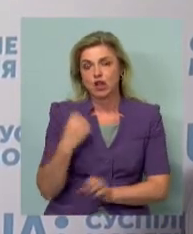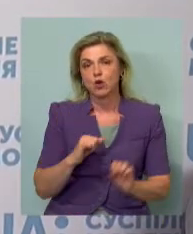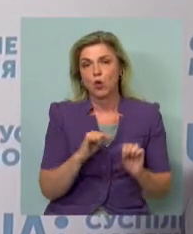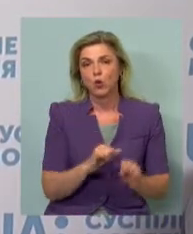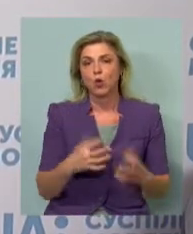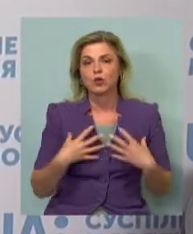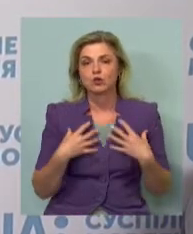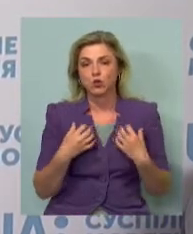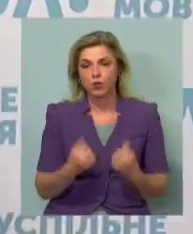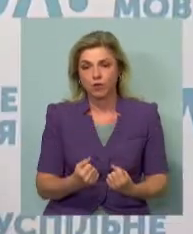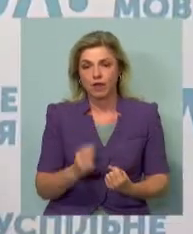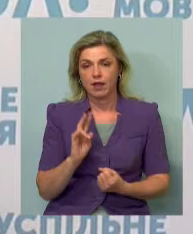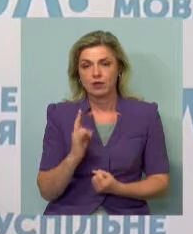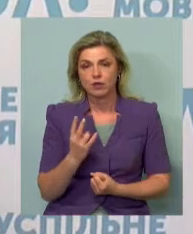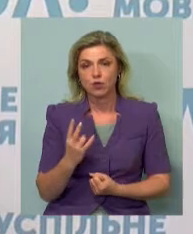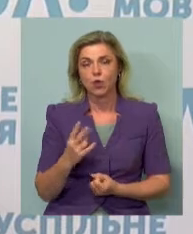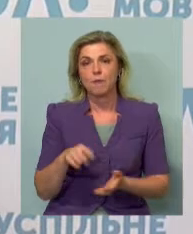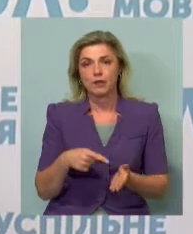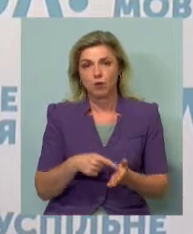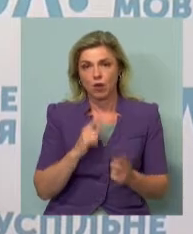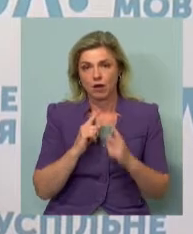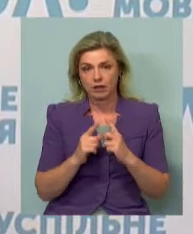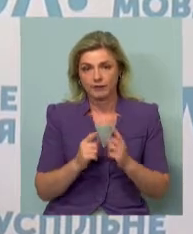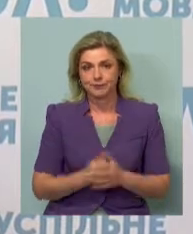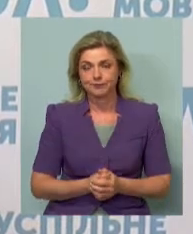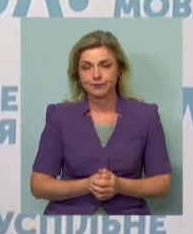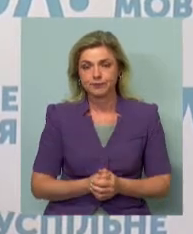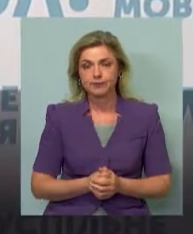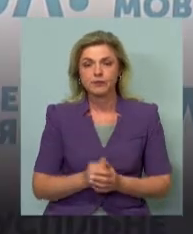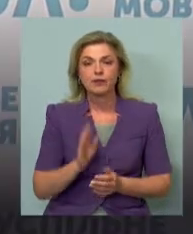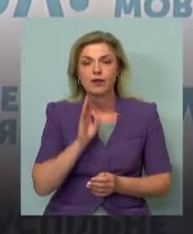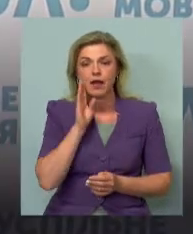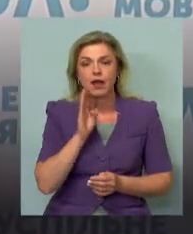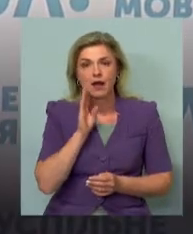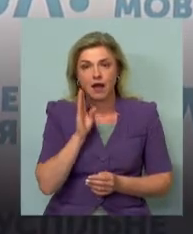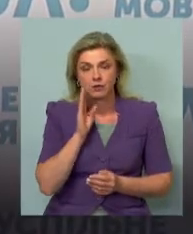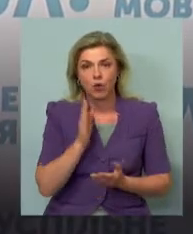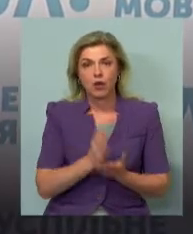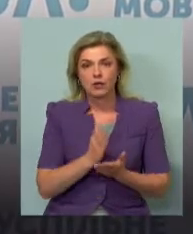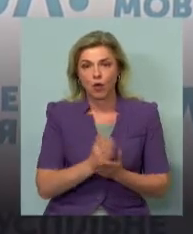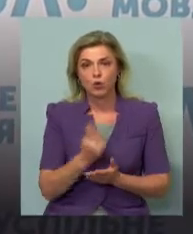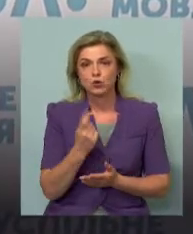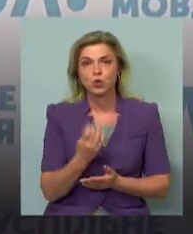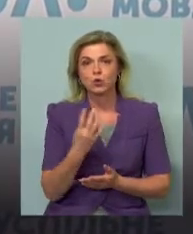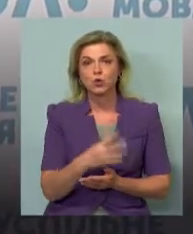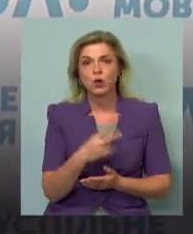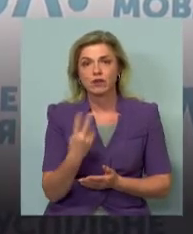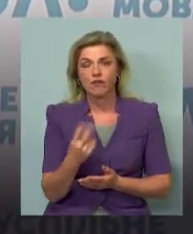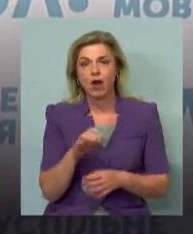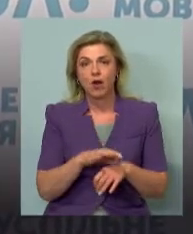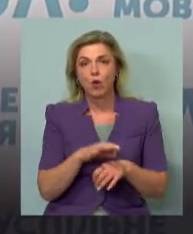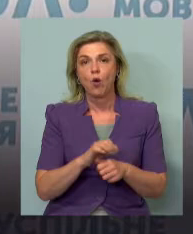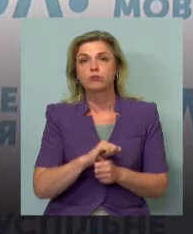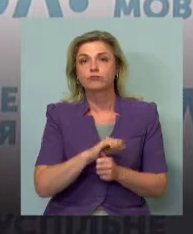ради Ірина Шамрай. На ранок знаходиться в міській лікарні номер 1 142 пацієнта з підтвердженим